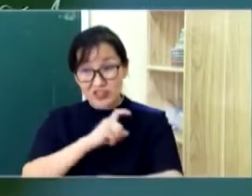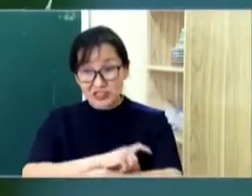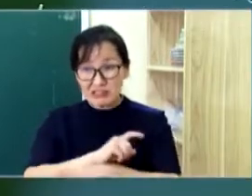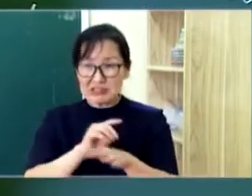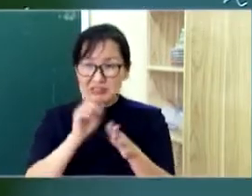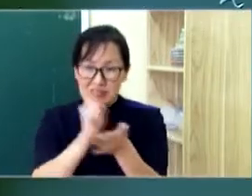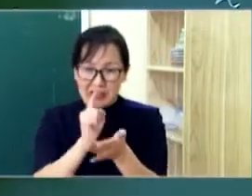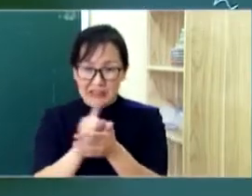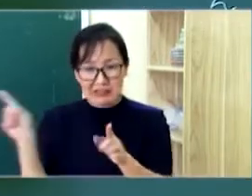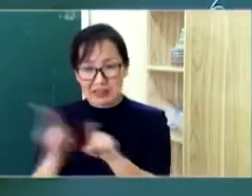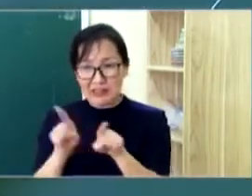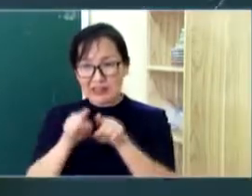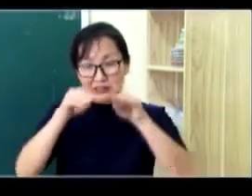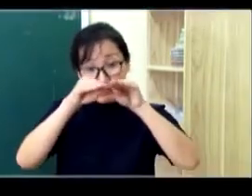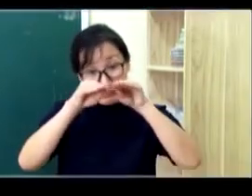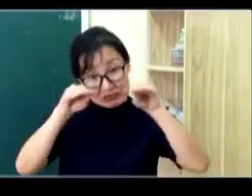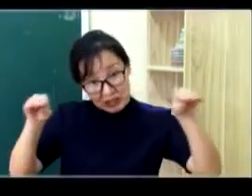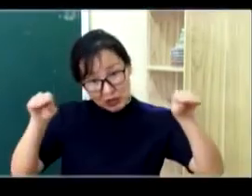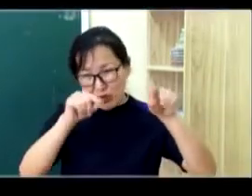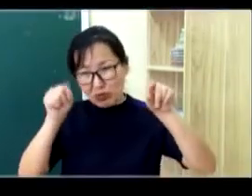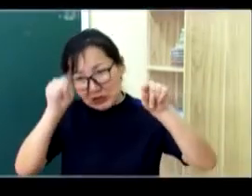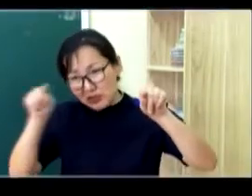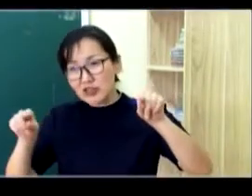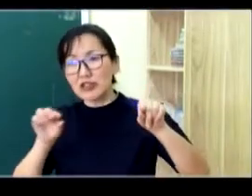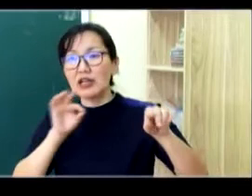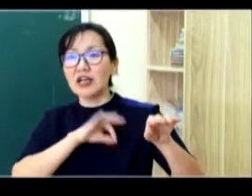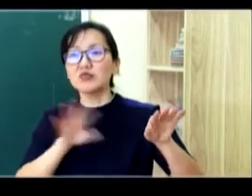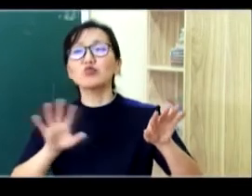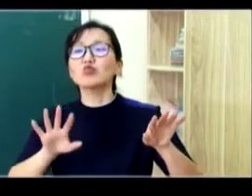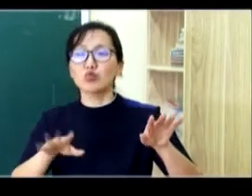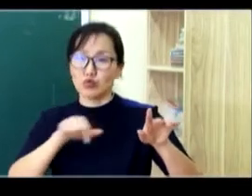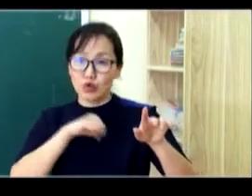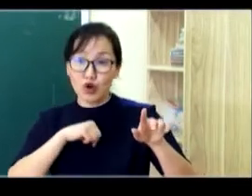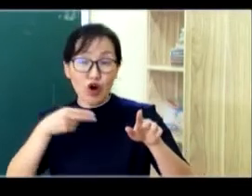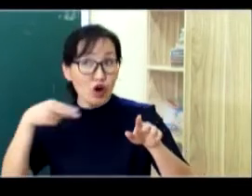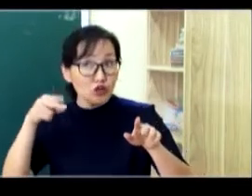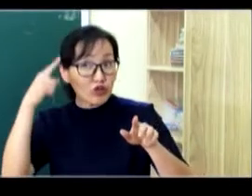байгаа 68 дугаар хуудасны гэрээ. За 68 дугаар хуудасны